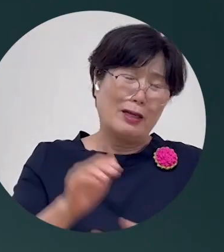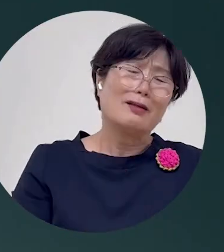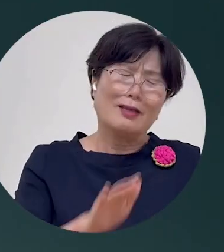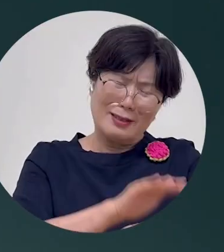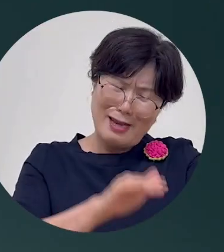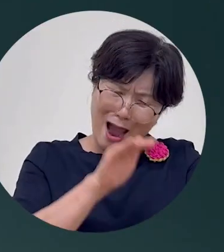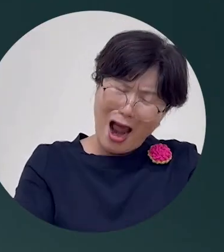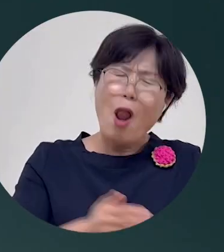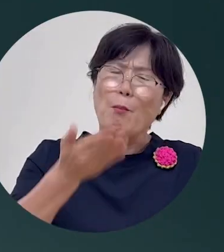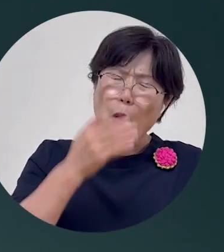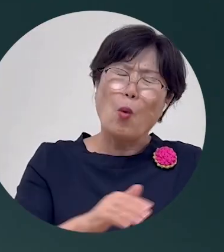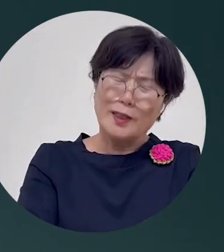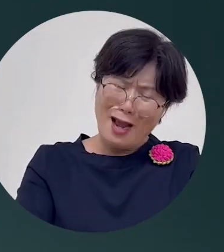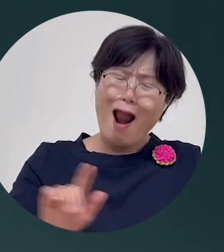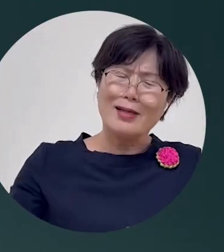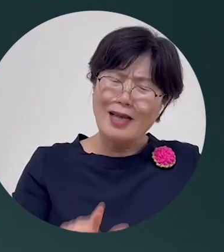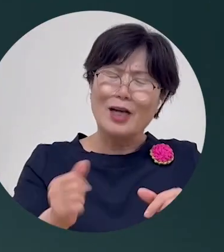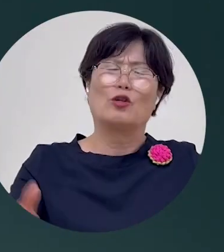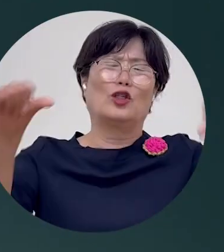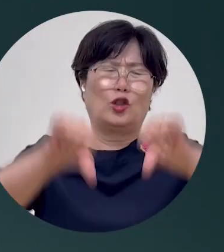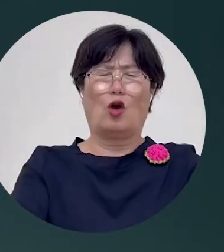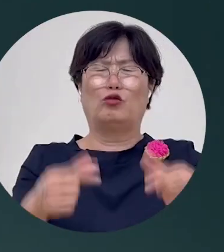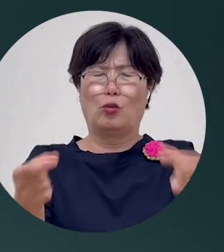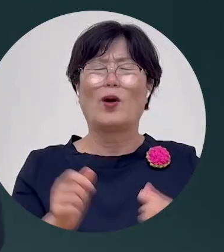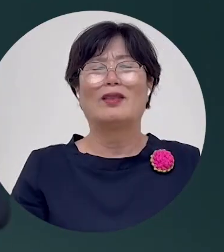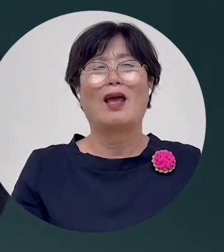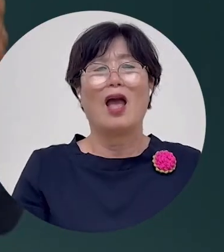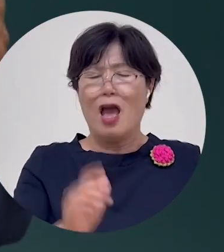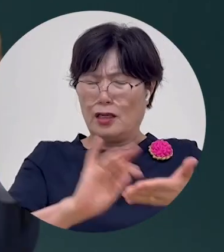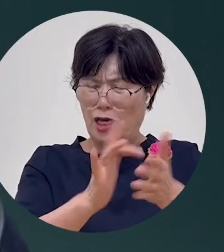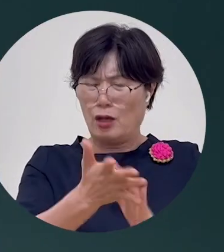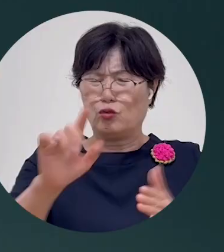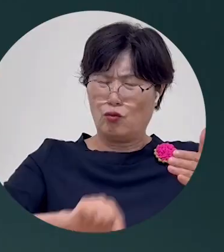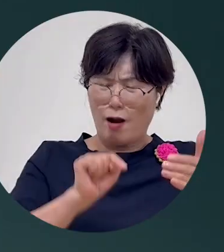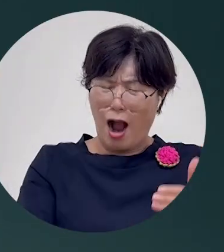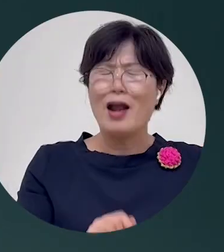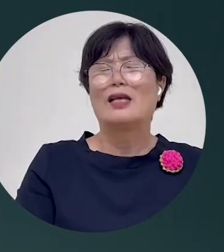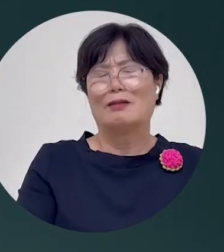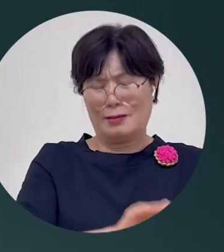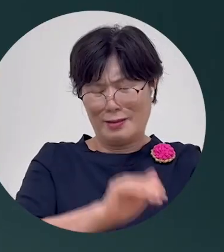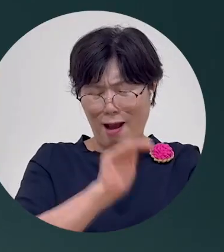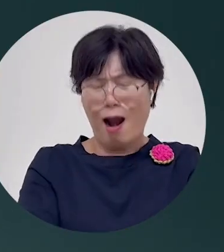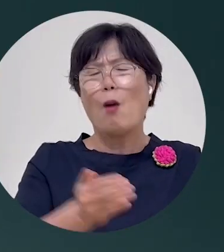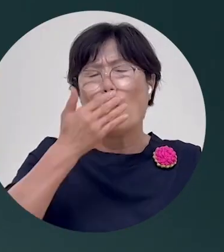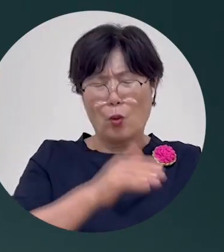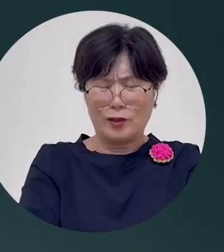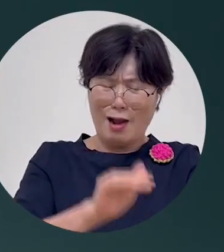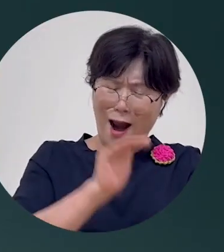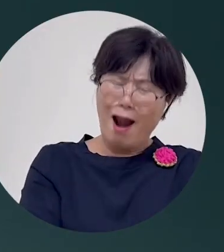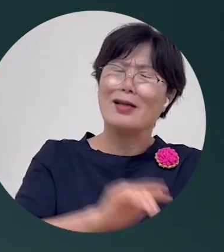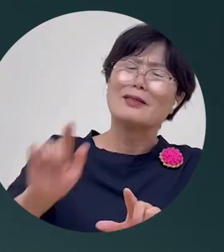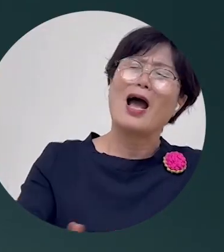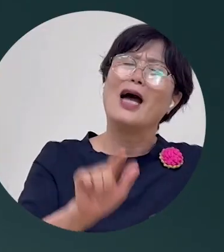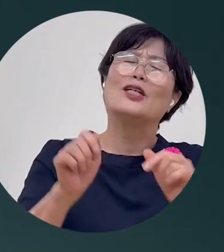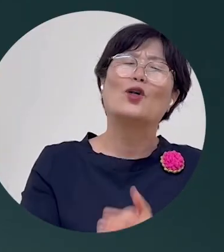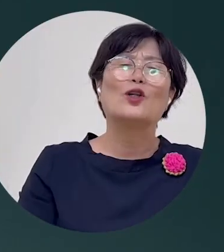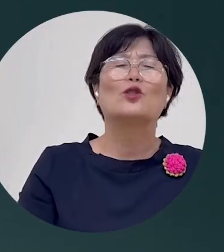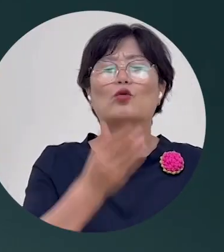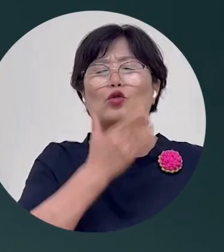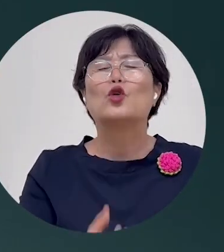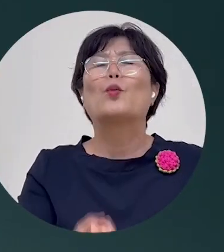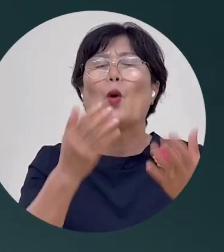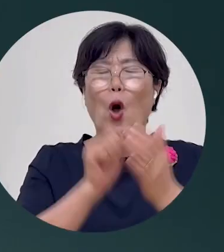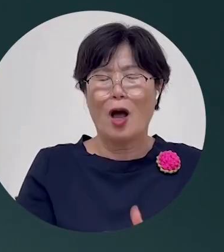저주예요. 예수 안에서 잘 먹고 잘 사는 것은 축복, 예수 밖에서 잘 먹고 잘 사는 것은